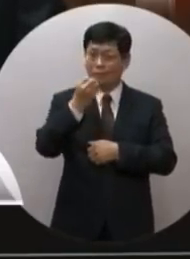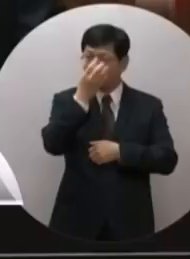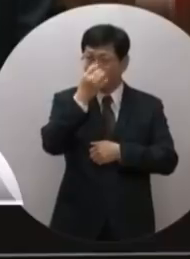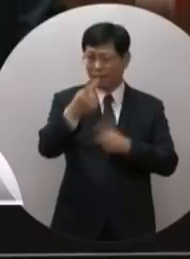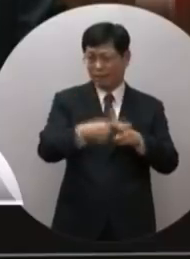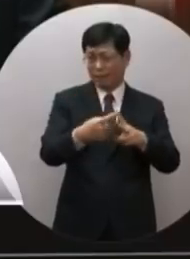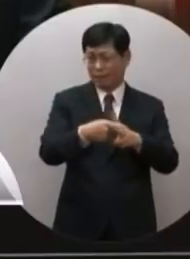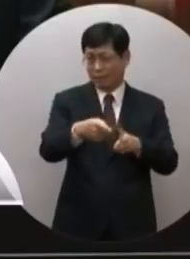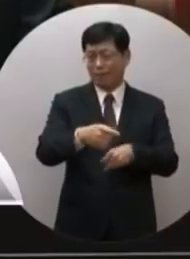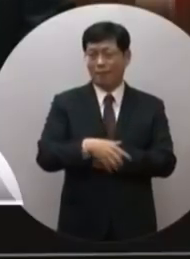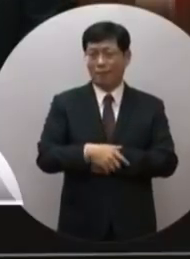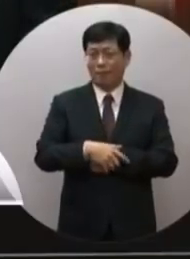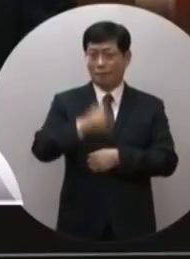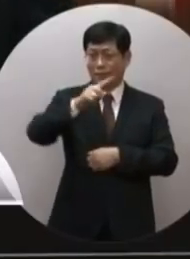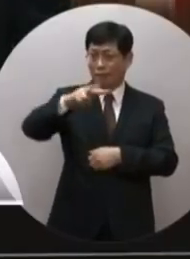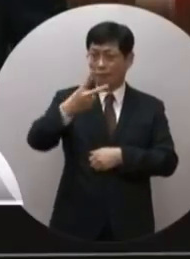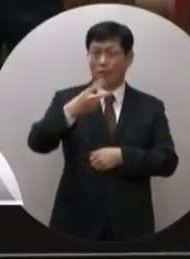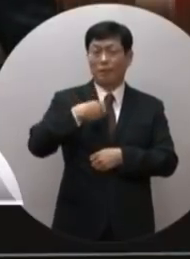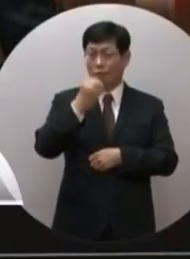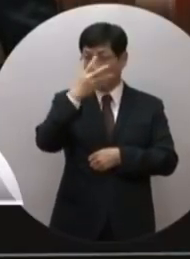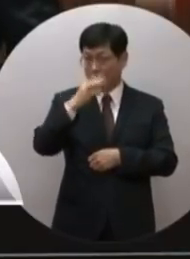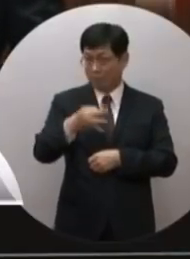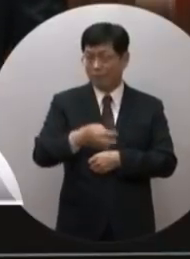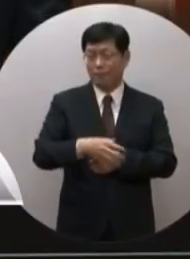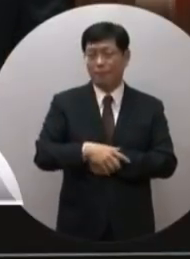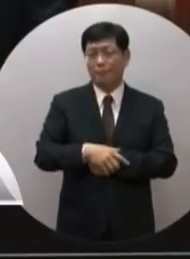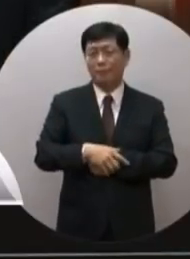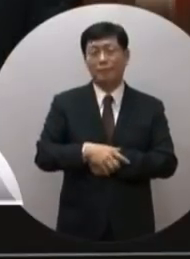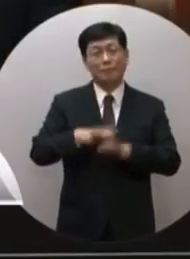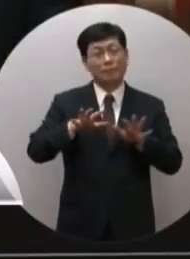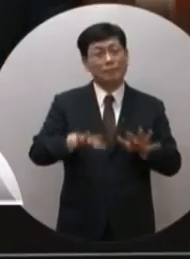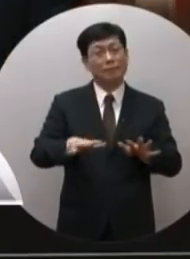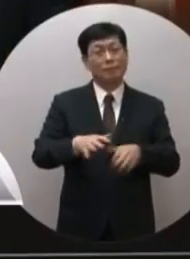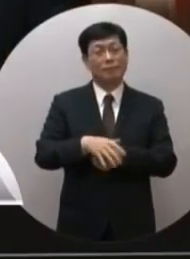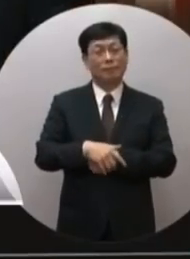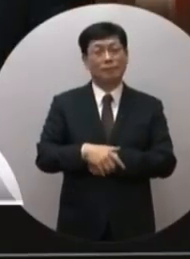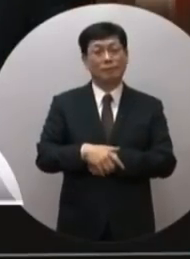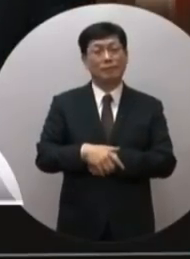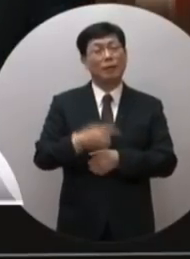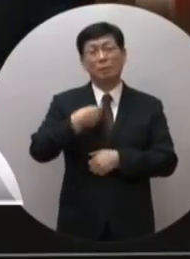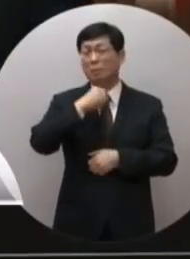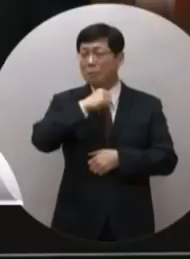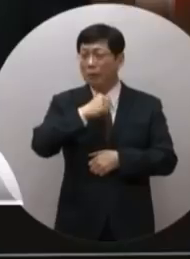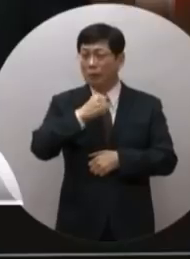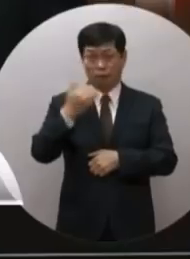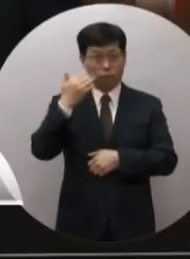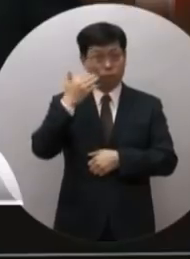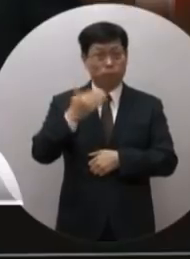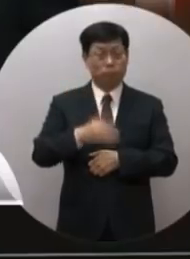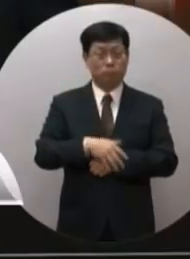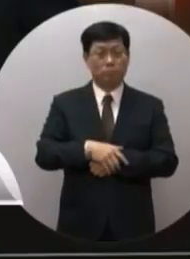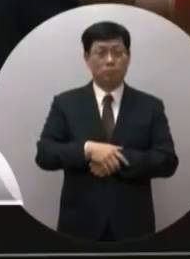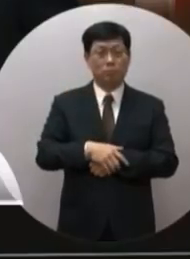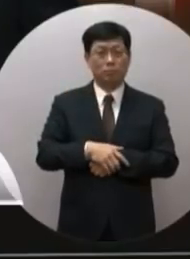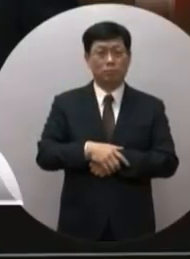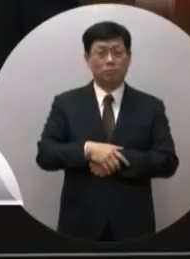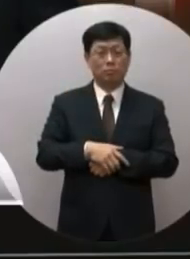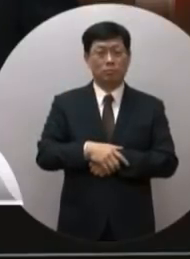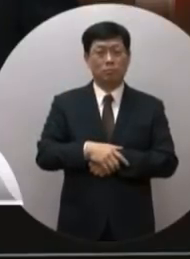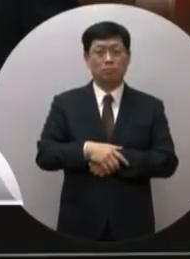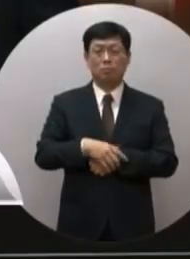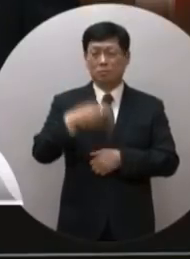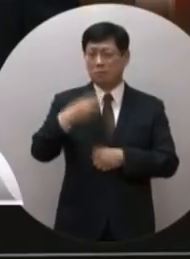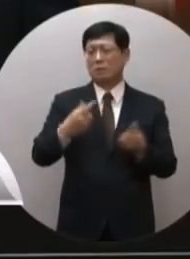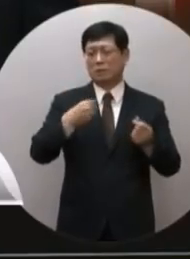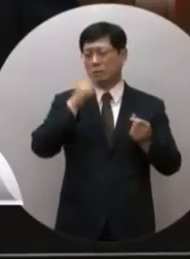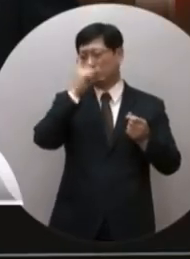么小的香港1200亿港币的纾困。今天我们台湾如果